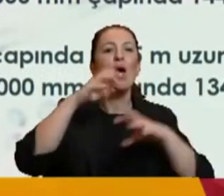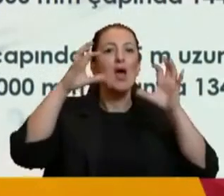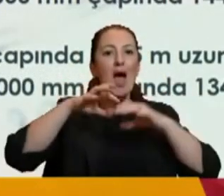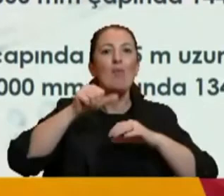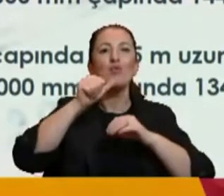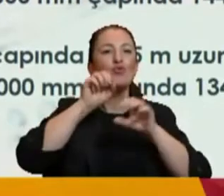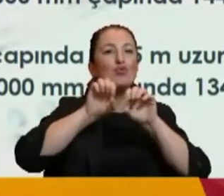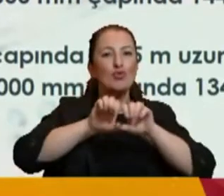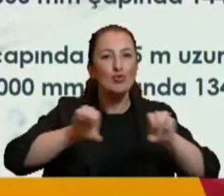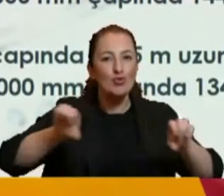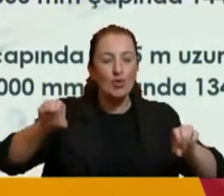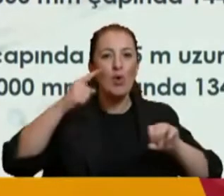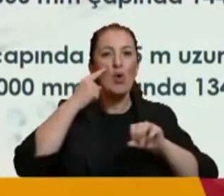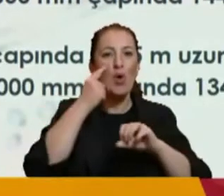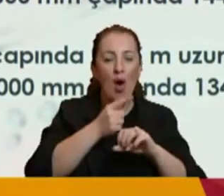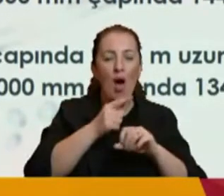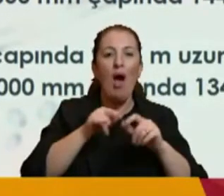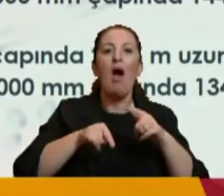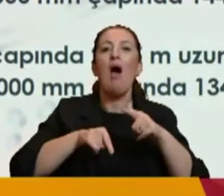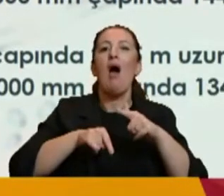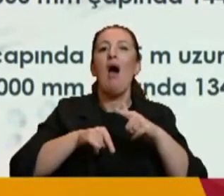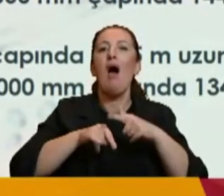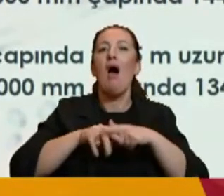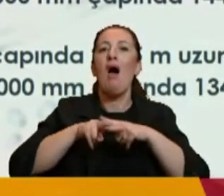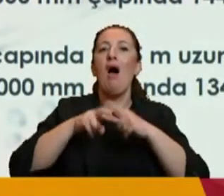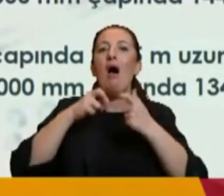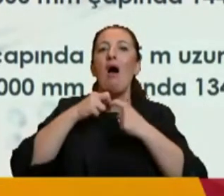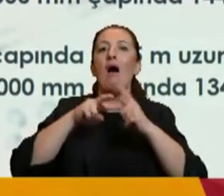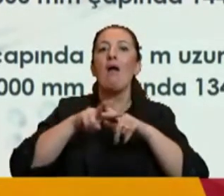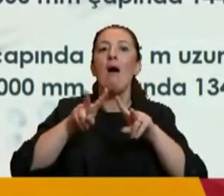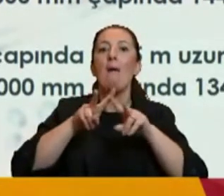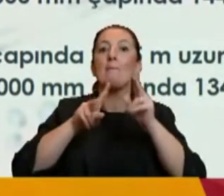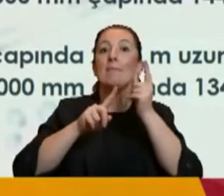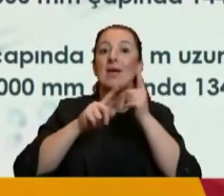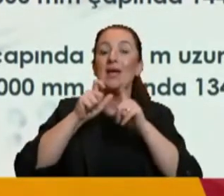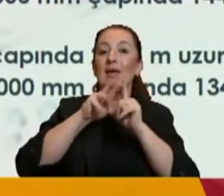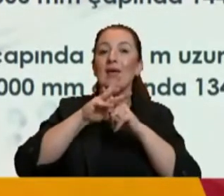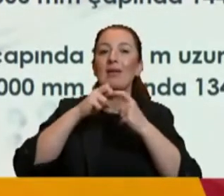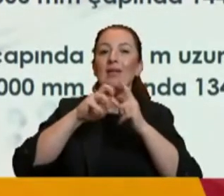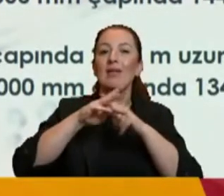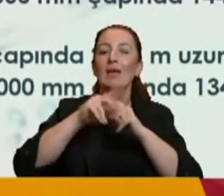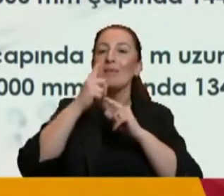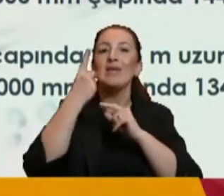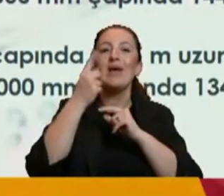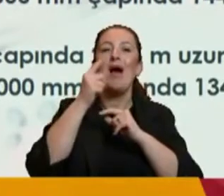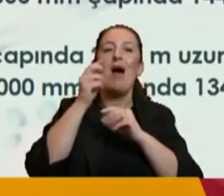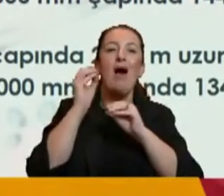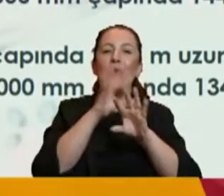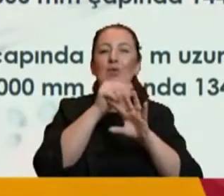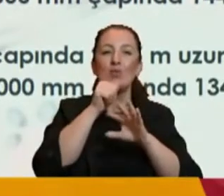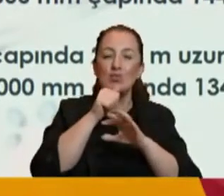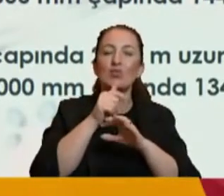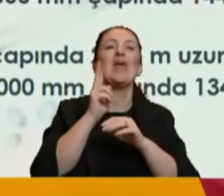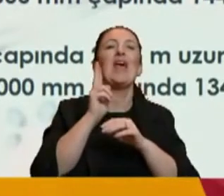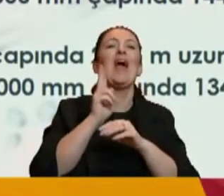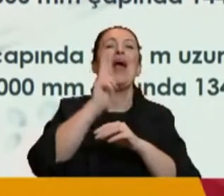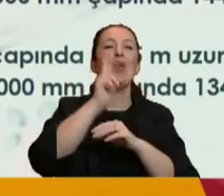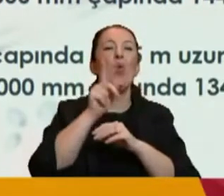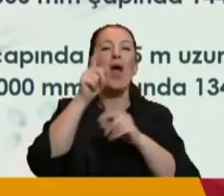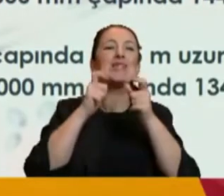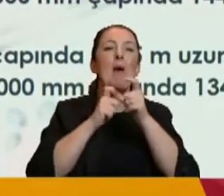için ellerine gelirsek Haramidere'de bu birazcık sütçüleri Samatya'da Yağmur